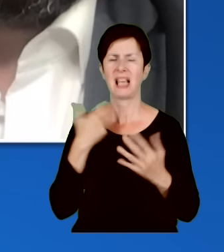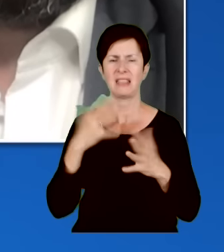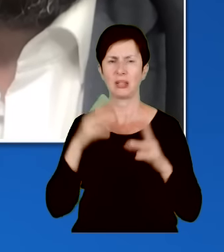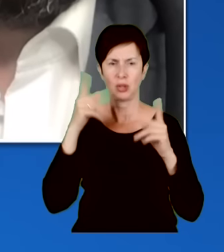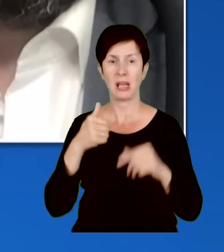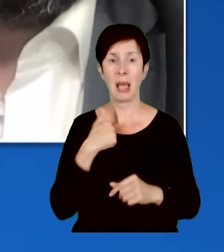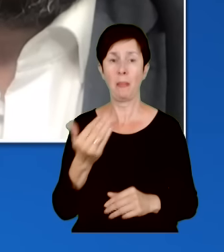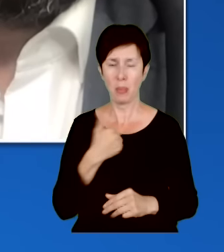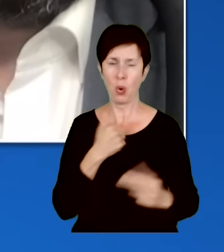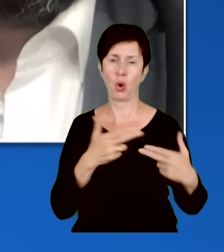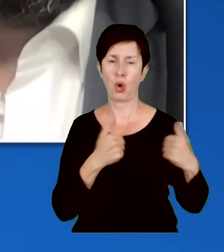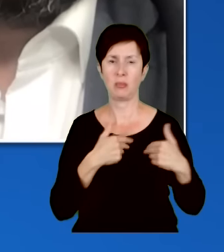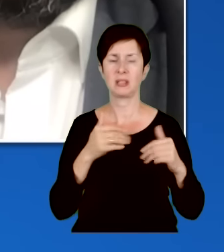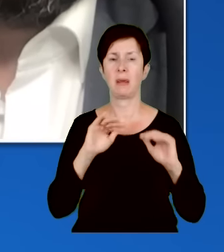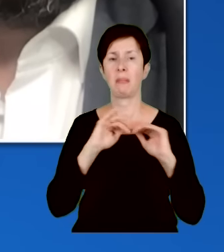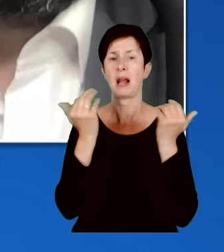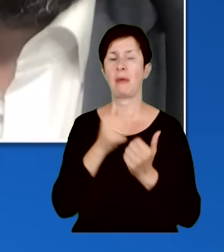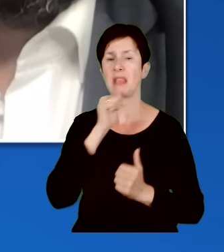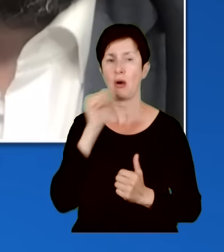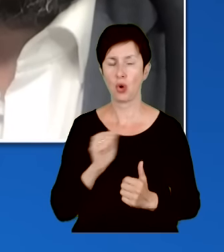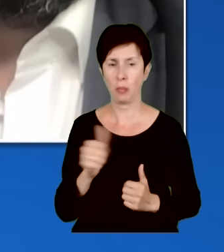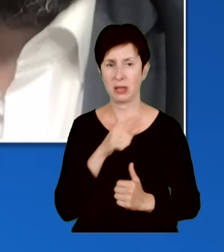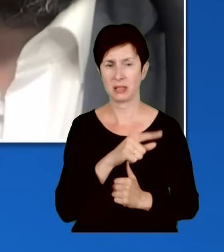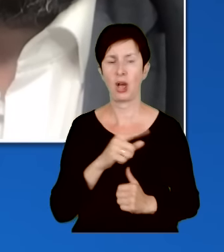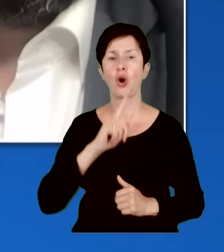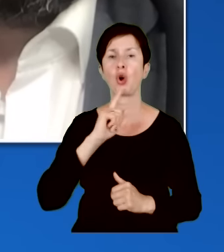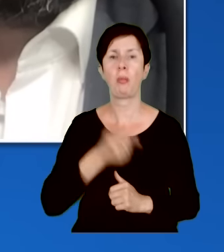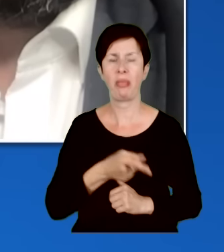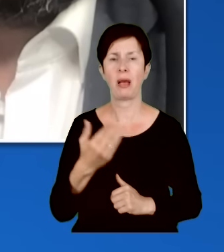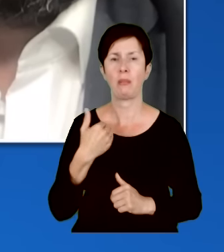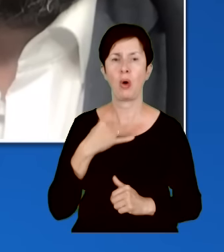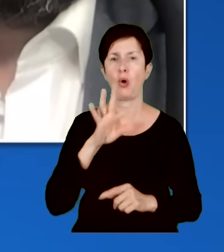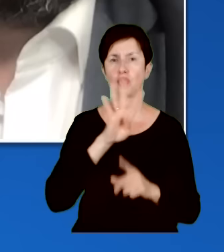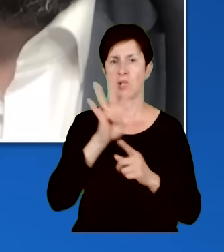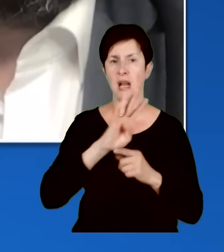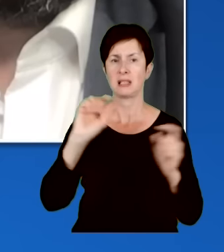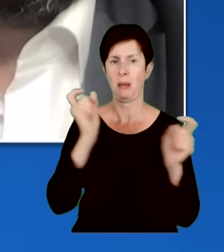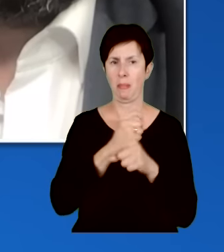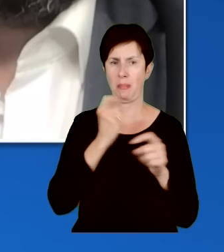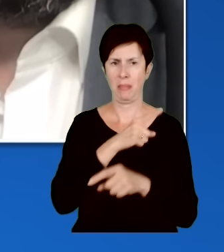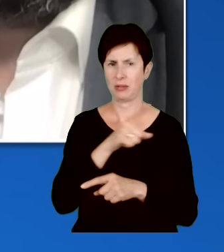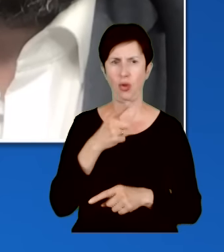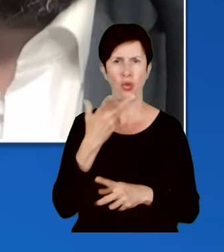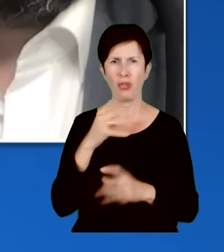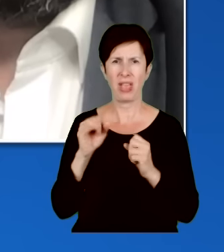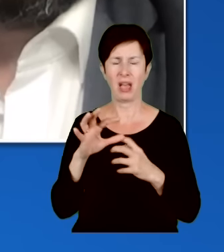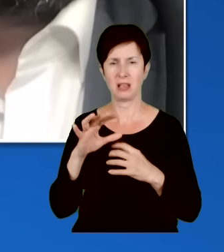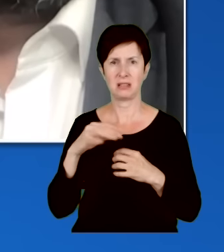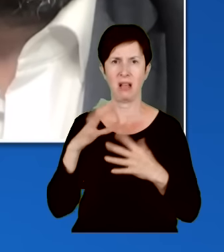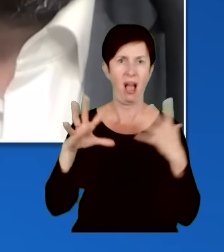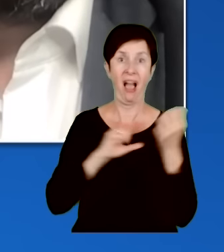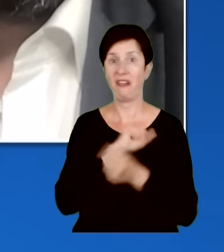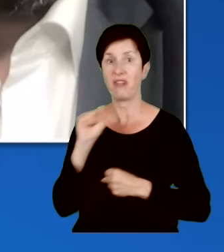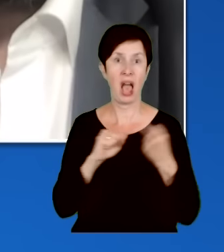komisji śledczej Parlamentu Europejskiego End dotyczą 14 państw to nie jest jakaś afera Polski bo tutaj